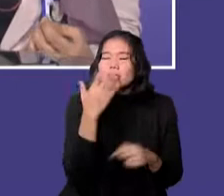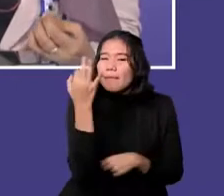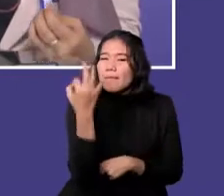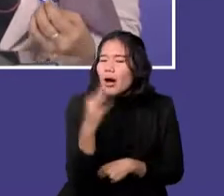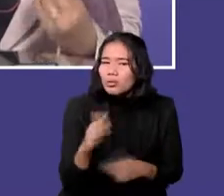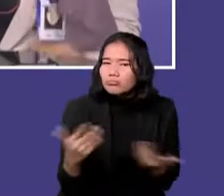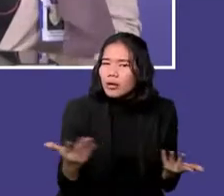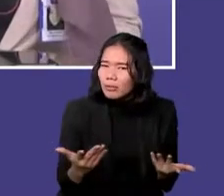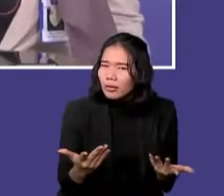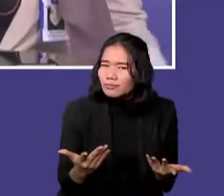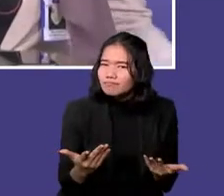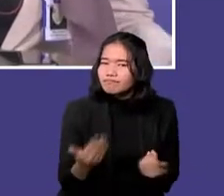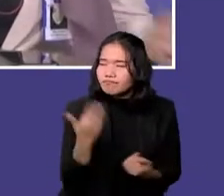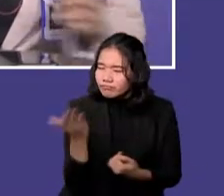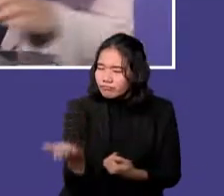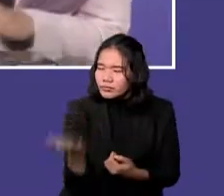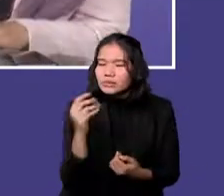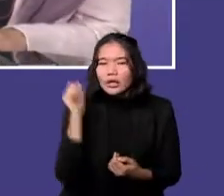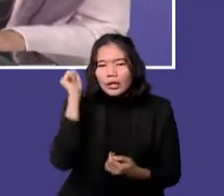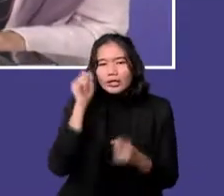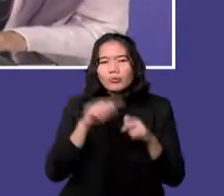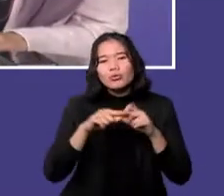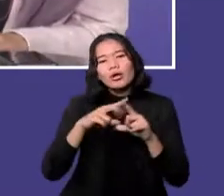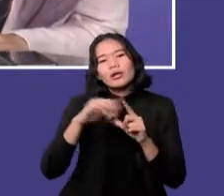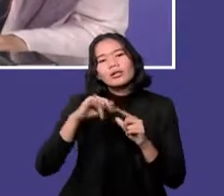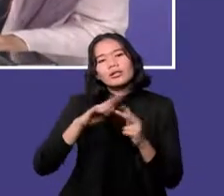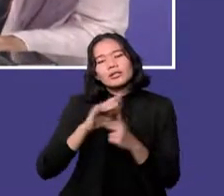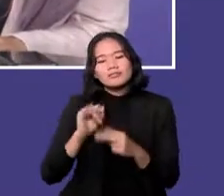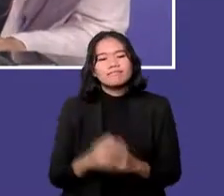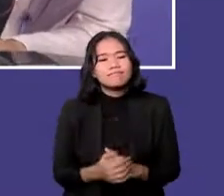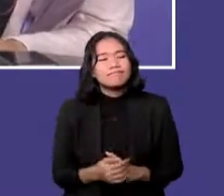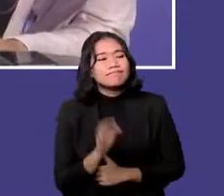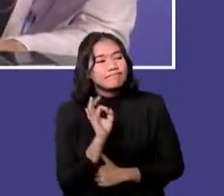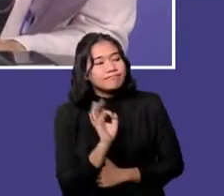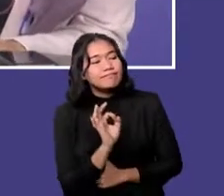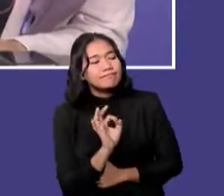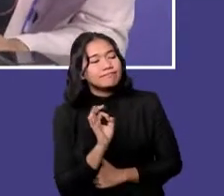masyarakat? Bagaimana Dr. Kartini Syahrir melihat situasi ini? Silakan, Dok.